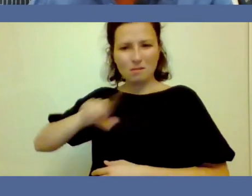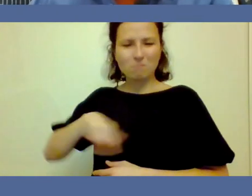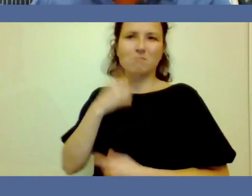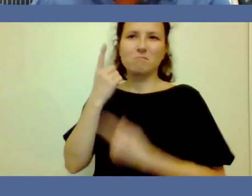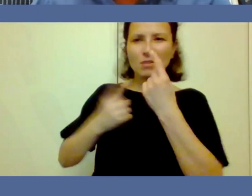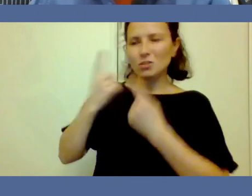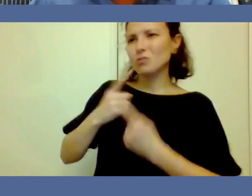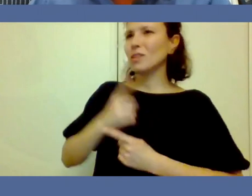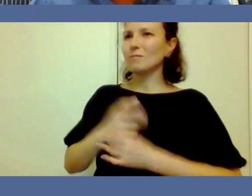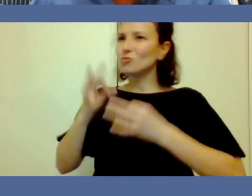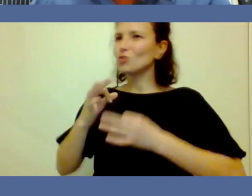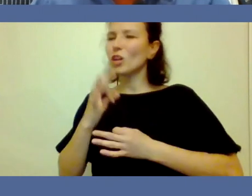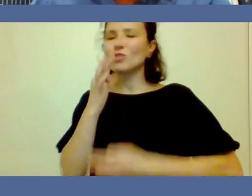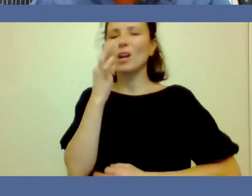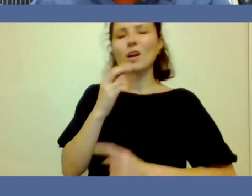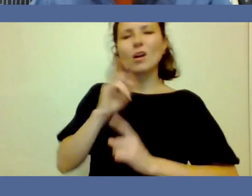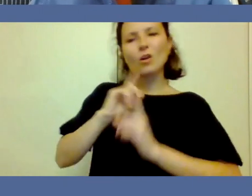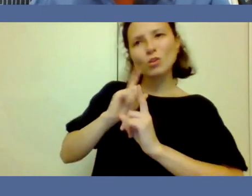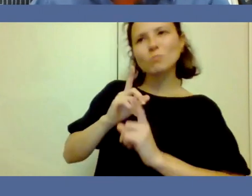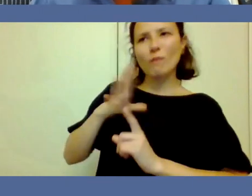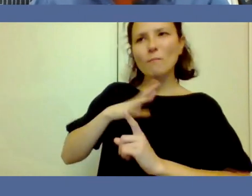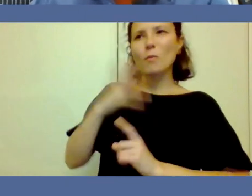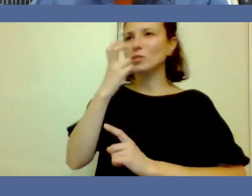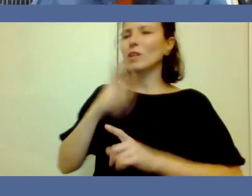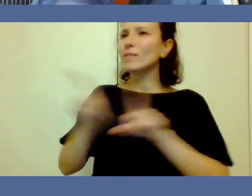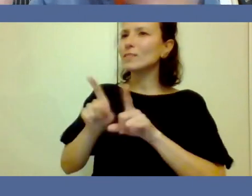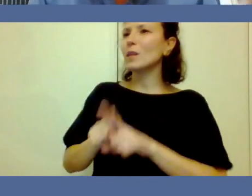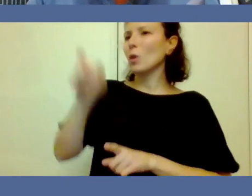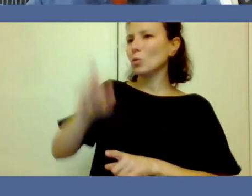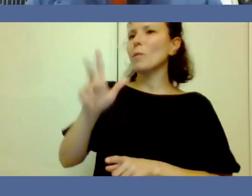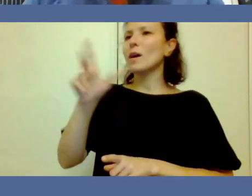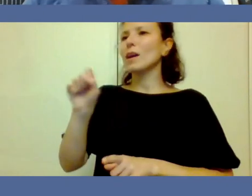była ciekawa. Tak jak ciekawa jest Katarzyna Bonda, jak ciekawe są jej książki.